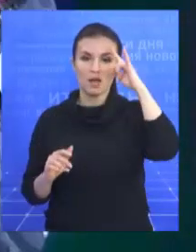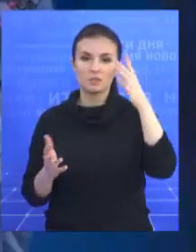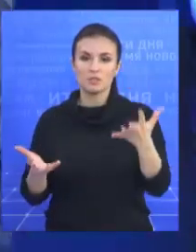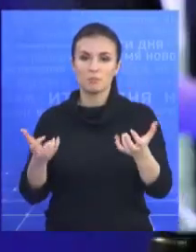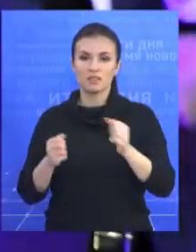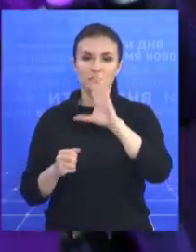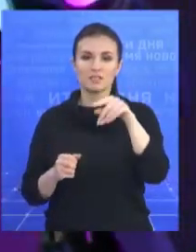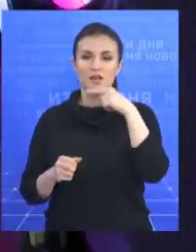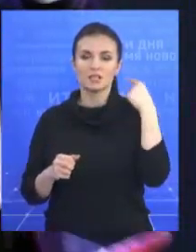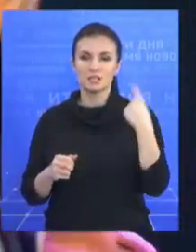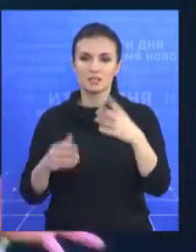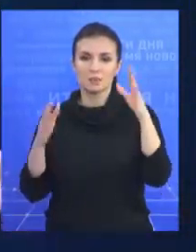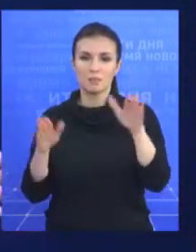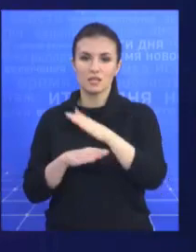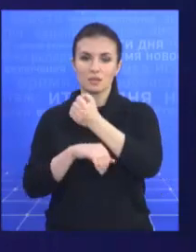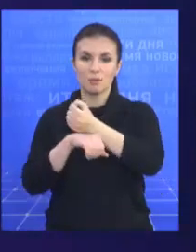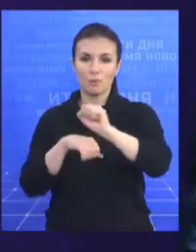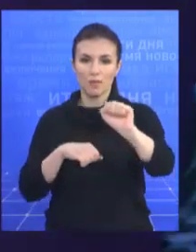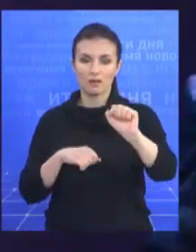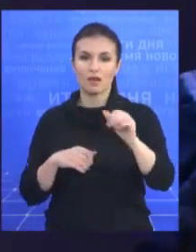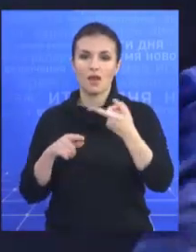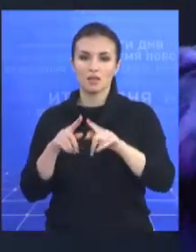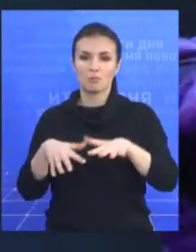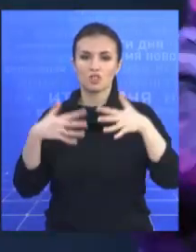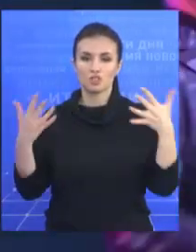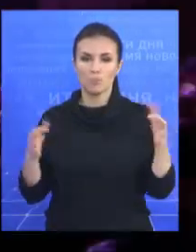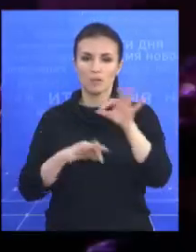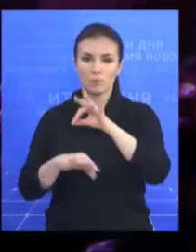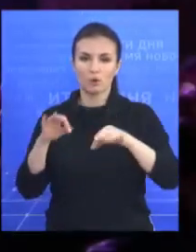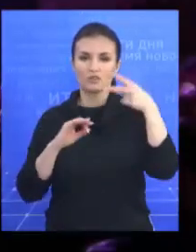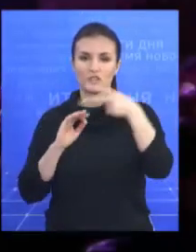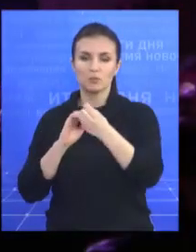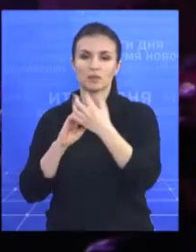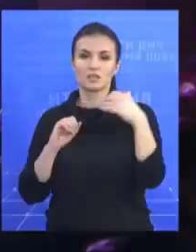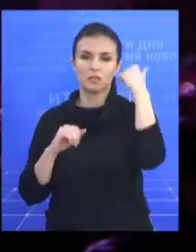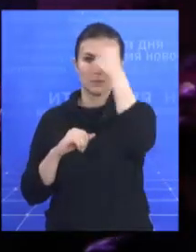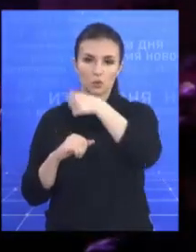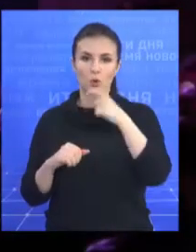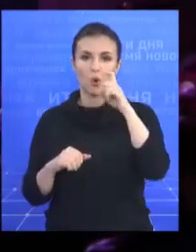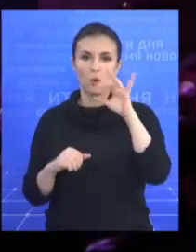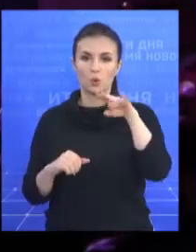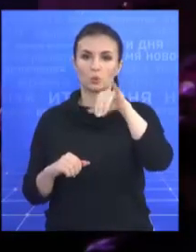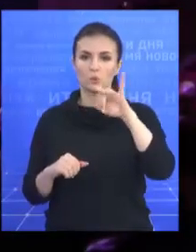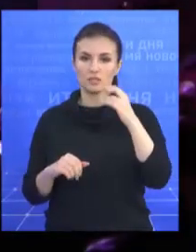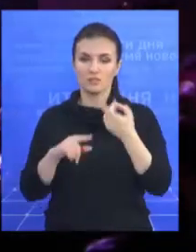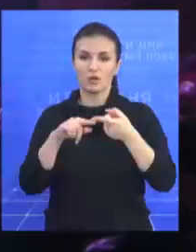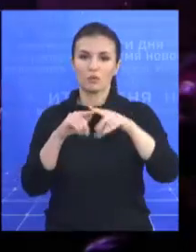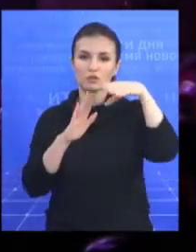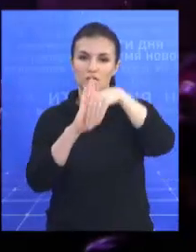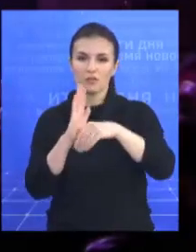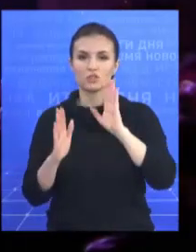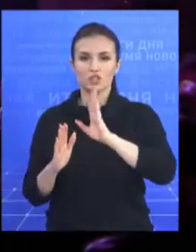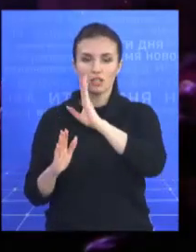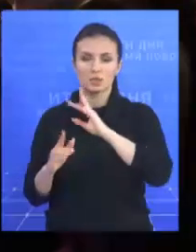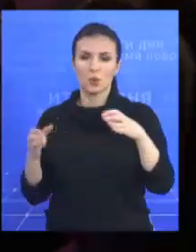принимает всероссийский марафон песни Победы. Этот масштабный проект стартовал в 2015 году. Хор Турецкого и его женский